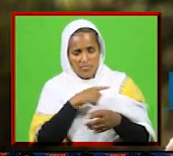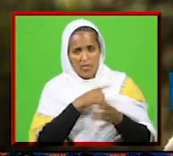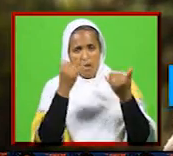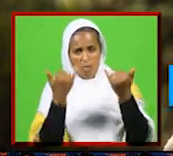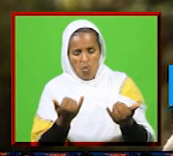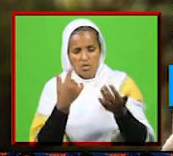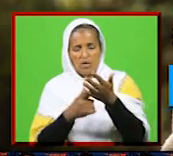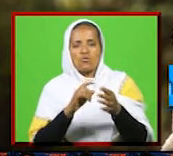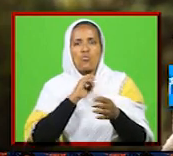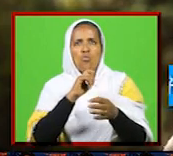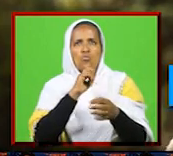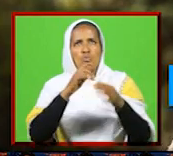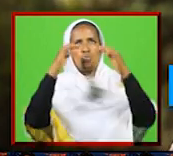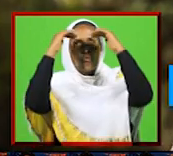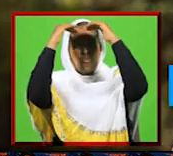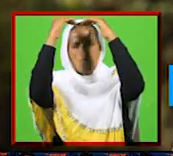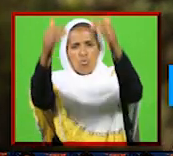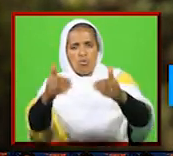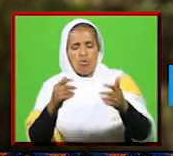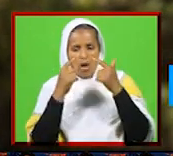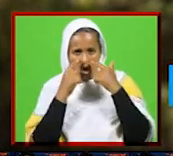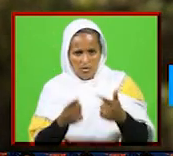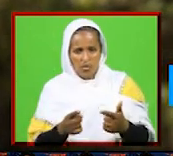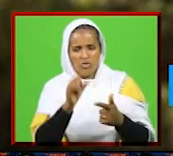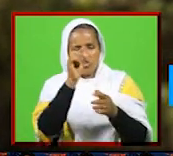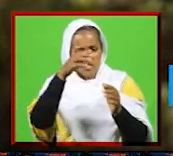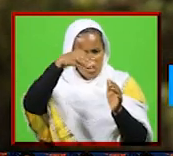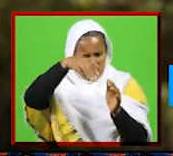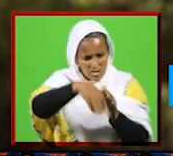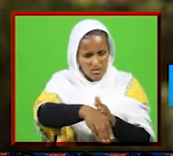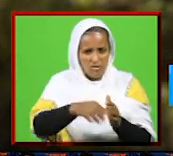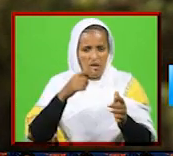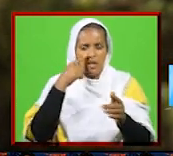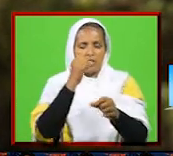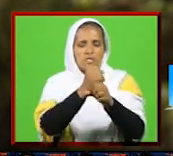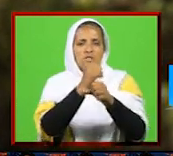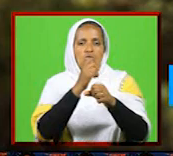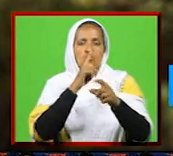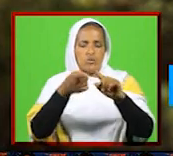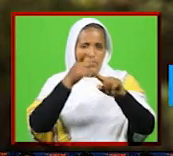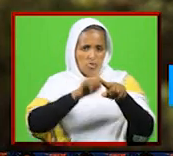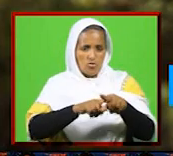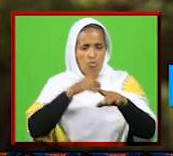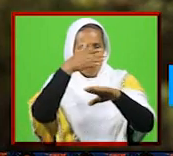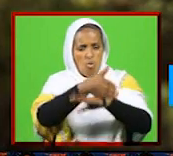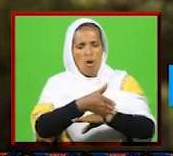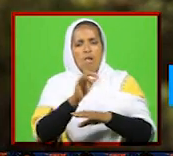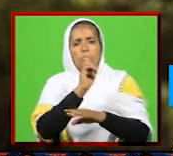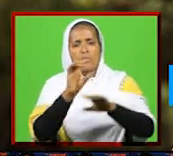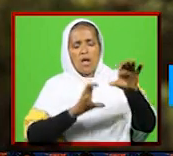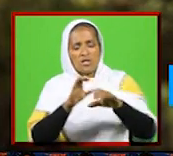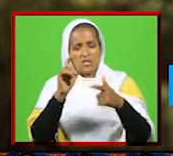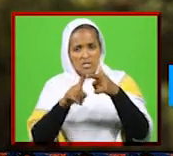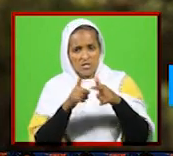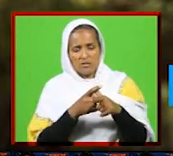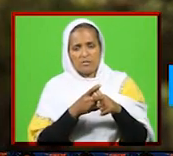ማለ እኛም አሁን ይሄን ቆርቆሮ ልናለብስ አይተነዋል ትንሽ ዝቅ ብለን አይተነው ያው ያፈርተን የተመለስነው በኋላ ግን